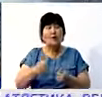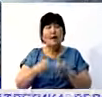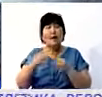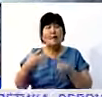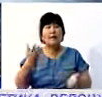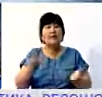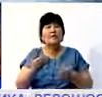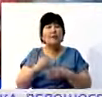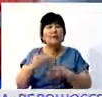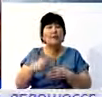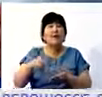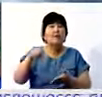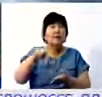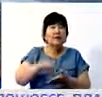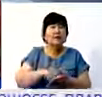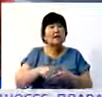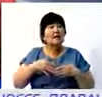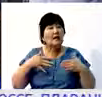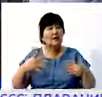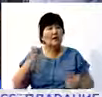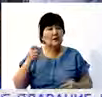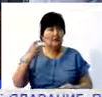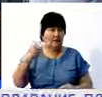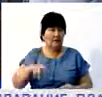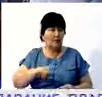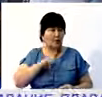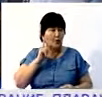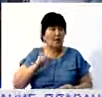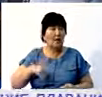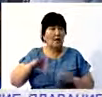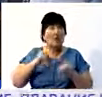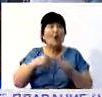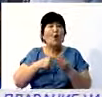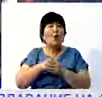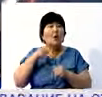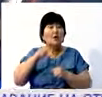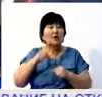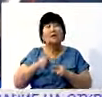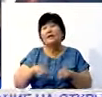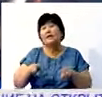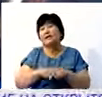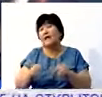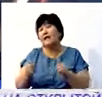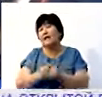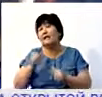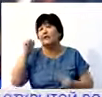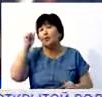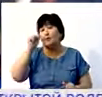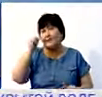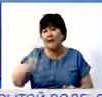15 весовым категориям приняли участие свыше 120 юных мастеров кожаной перчатки, в том числе и соседнего